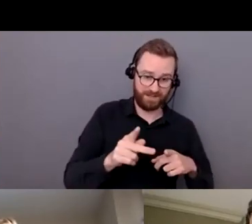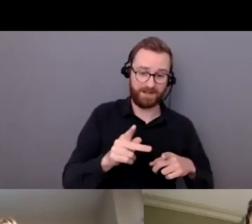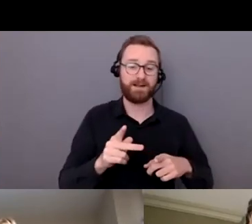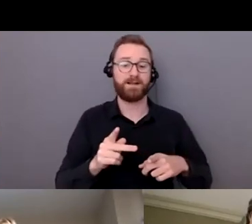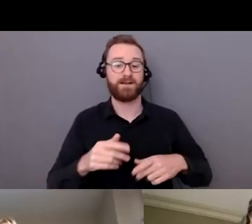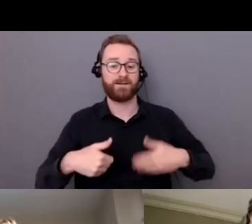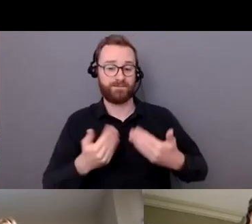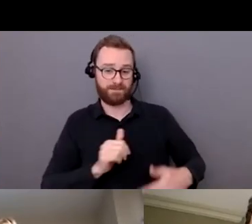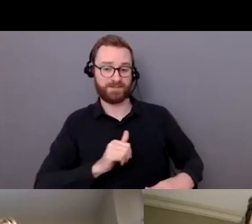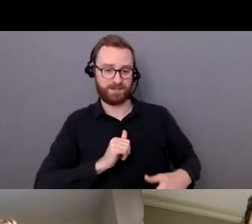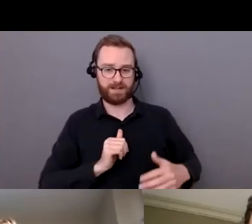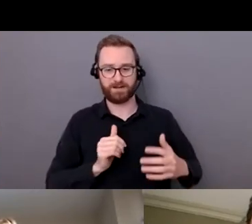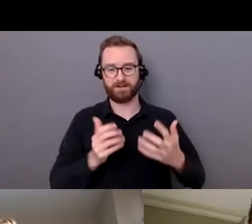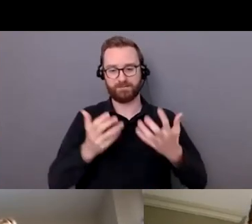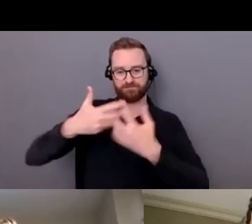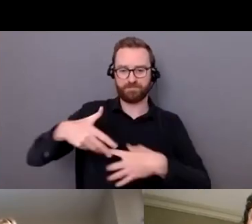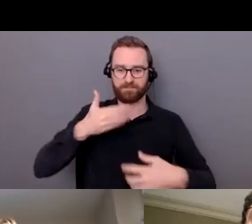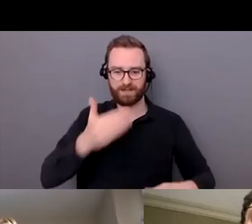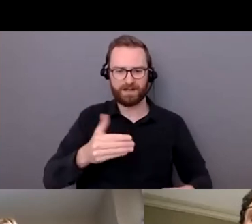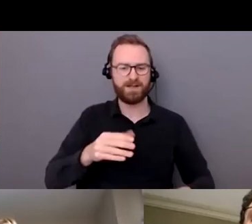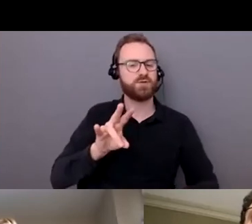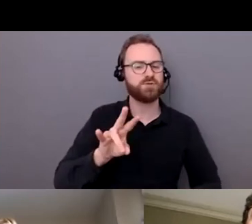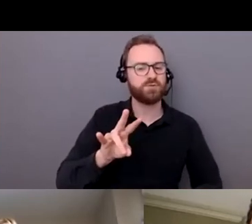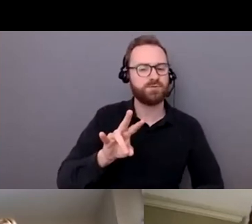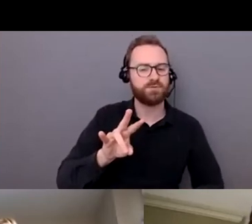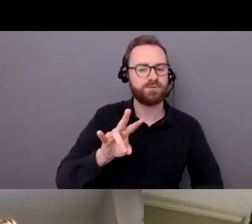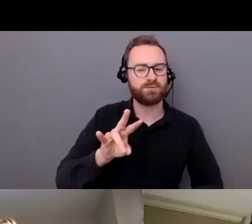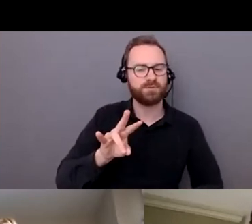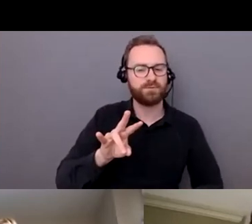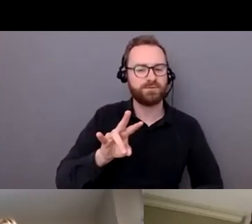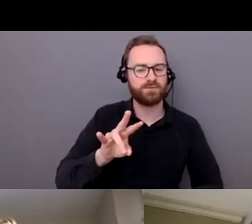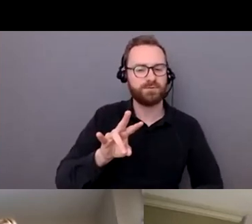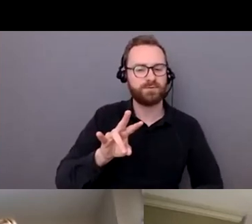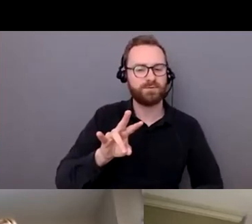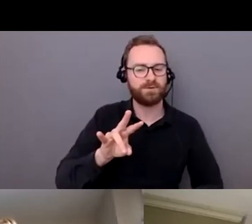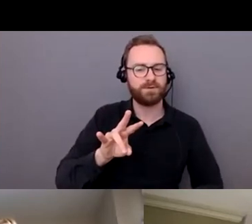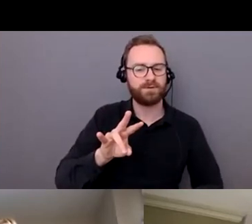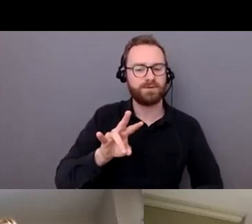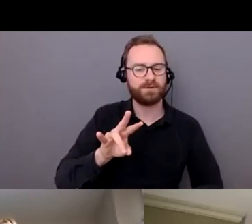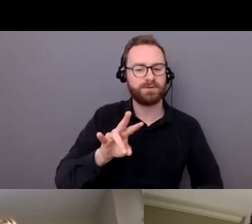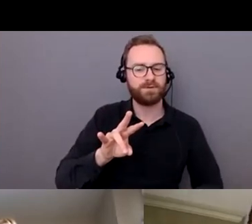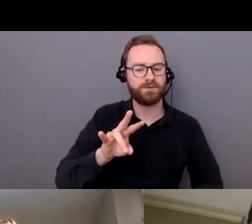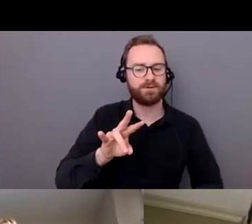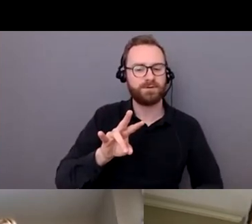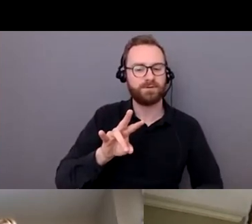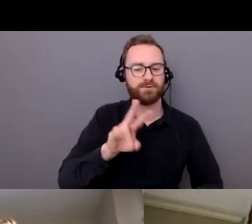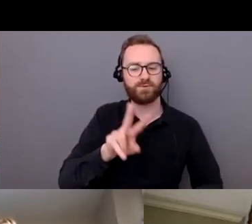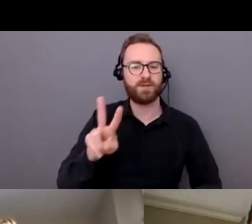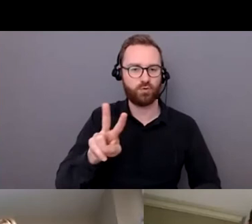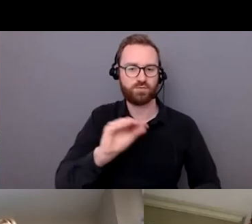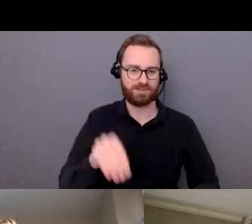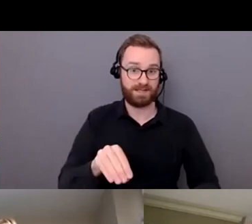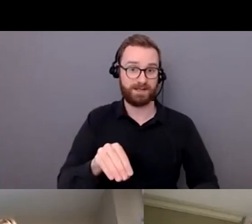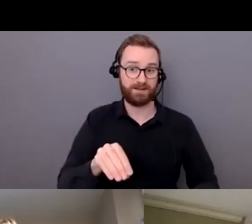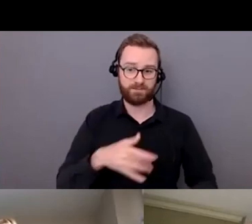être circonstancielle parce que j'ai un parent vieillissant qui est atteint de la COVID, mais le télétravail me permet peut-être d'avoir ma mère à la maison et d'être aussi fonctionnel